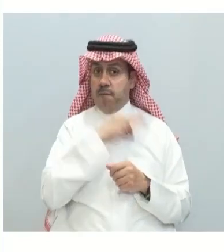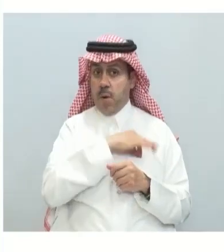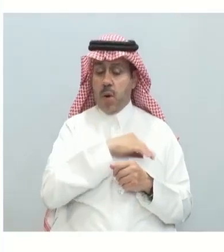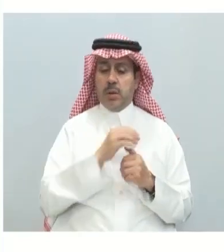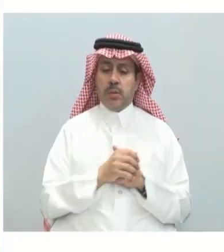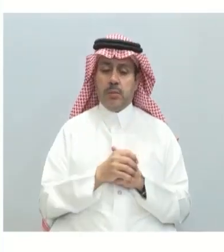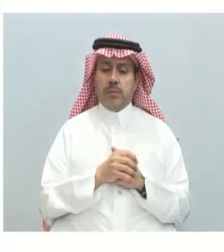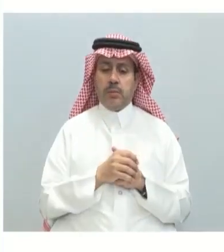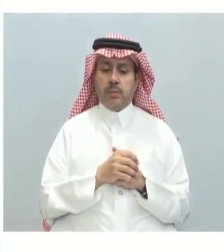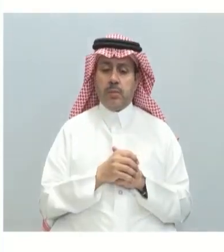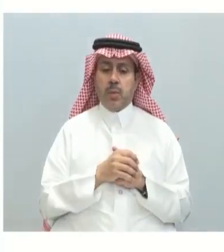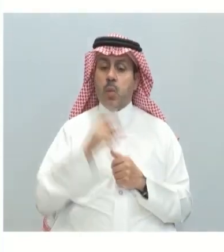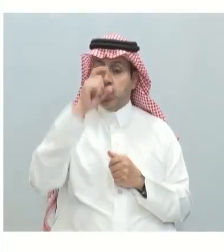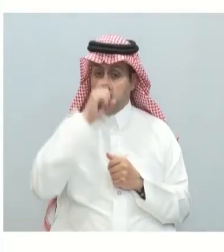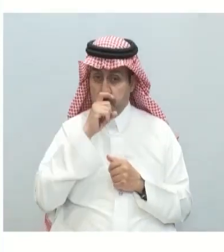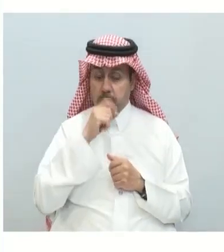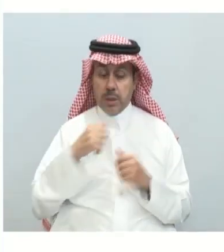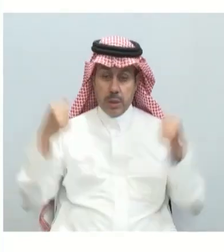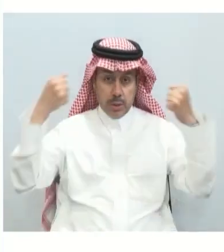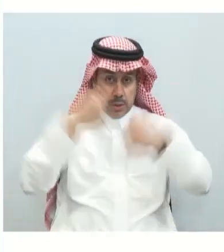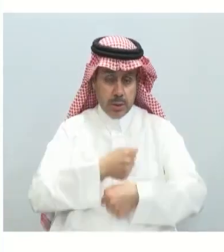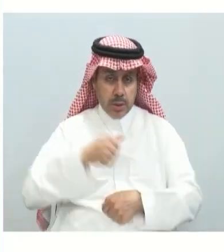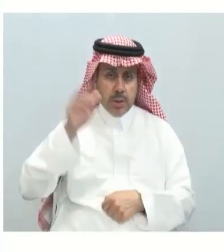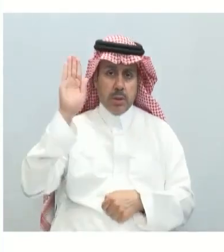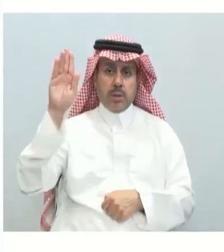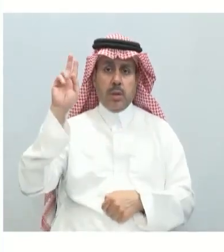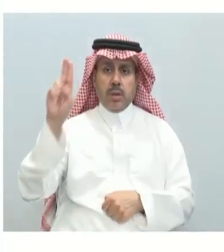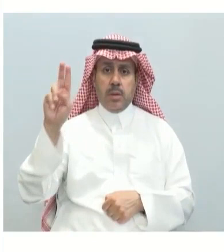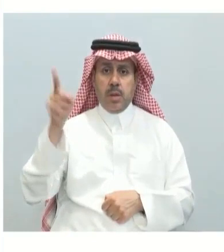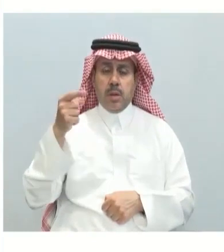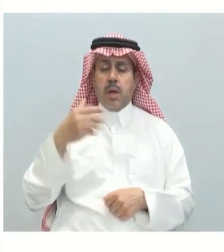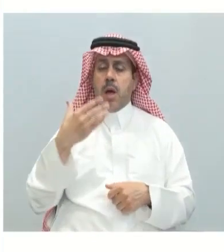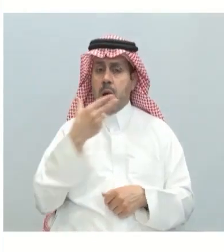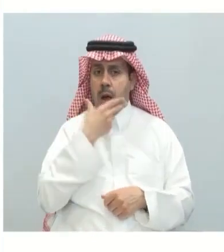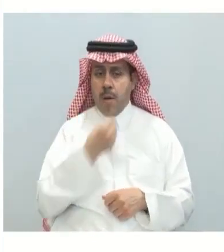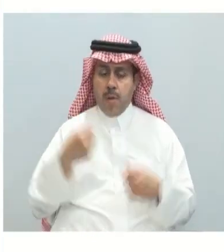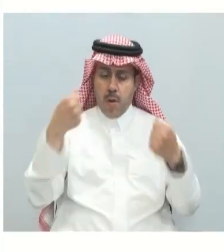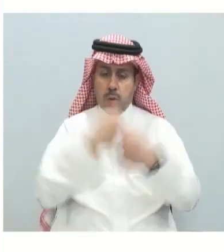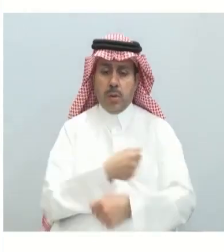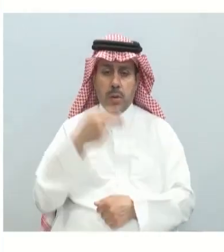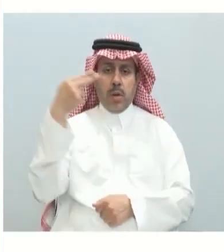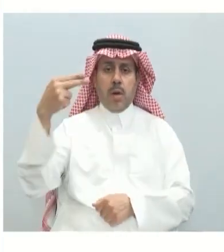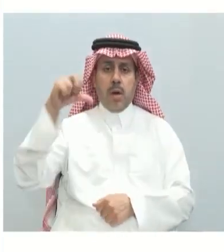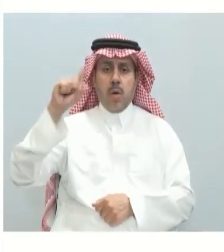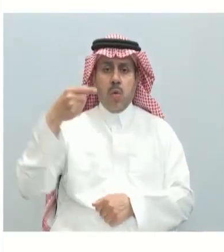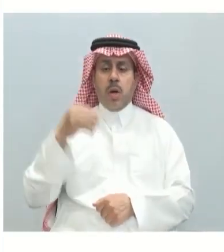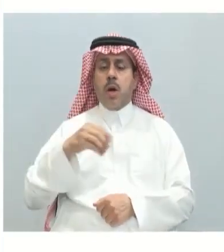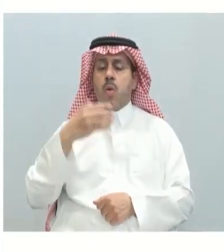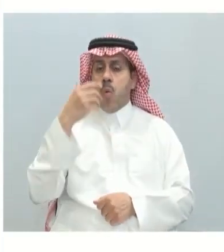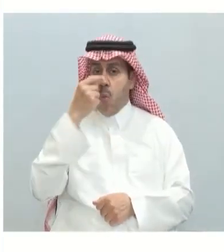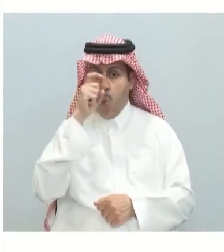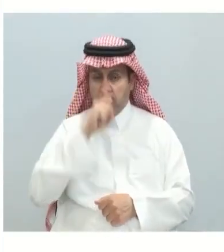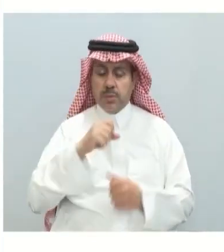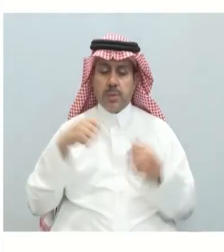ايها الطلاب والطالبات وجوب ستر العورات فالله جل وعلا انما امتن علينا بهذه